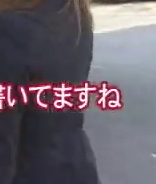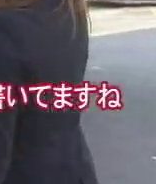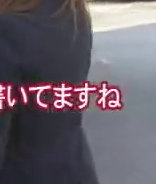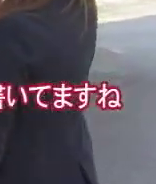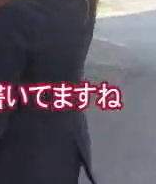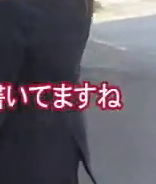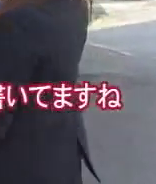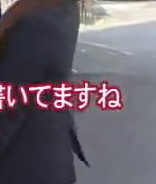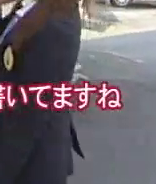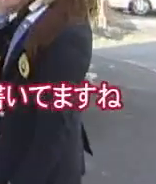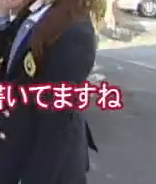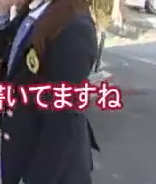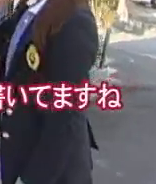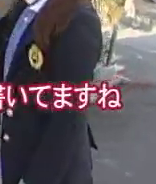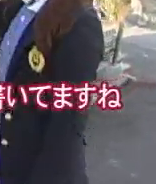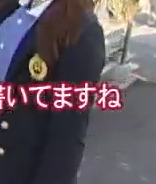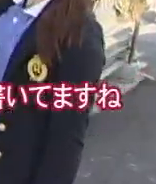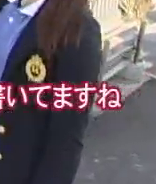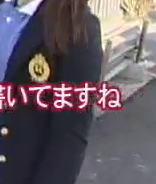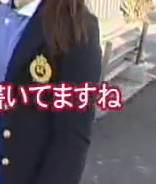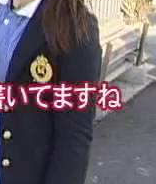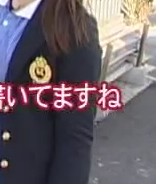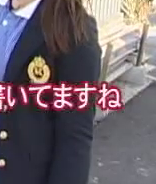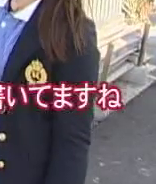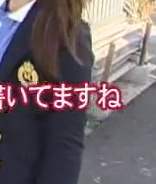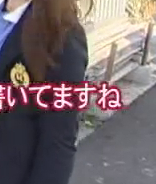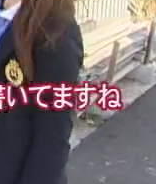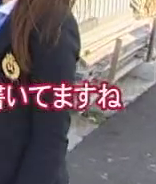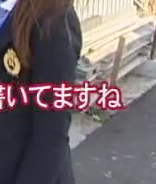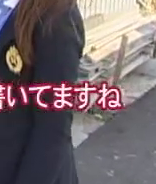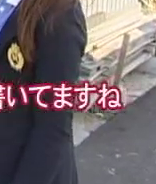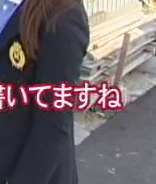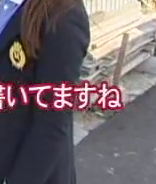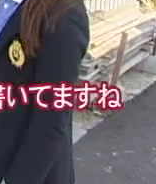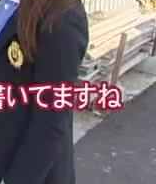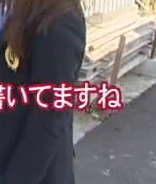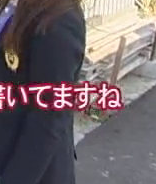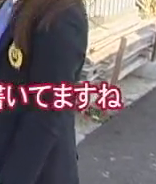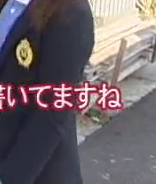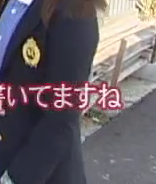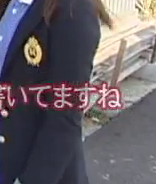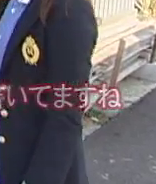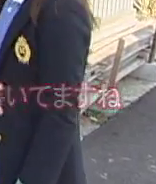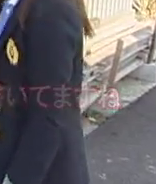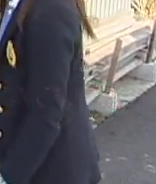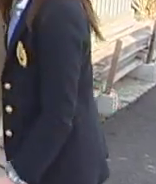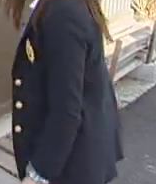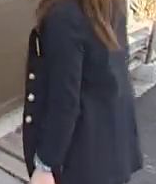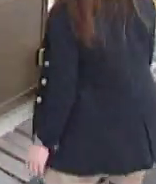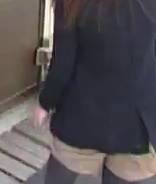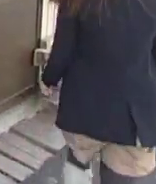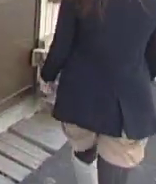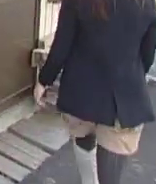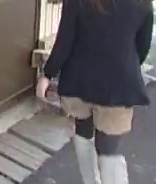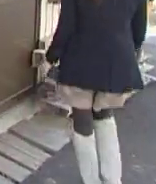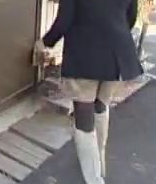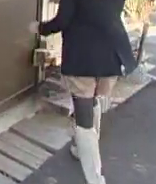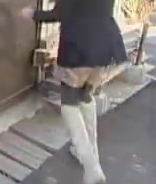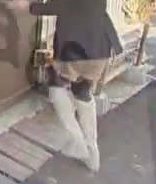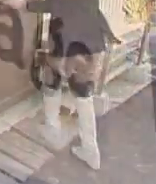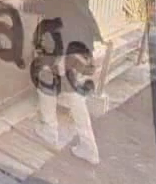はウッドステージ、木工房って書いてますね。木の工房か。ちょっとお邪魔してみましょうか。